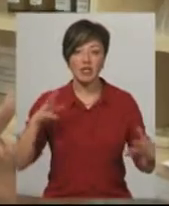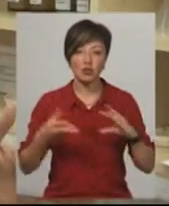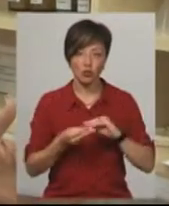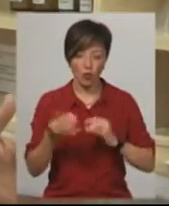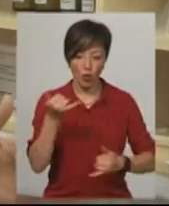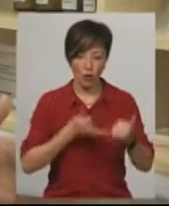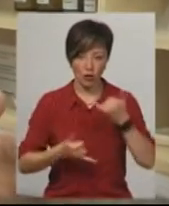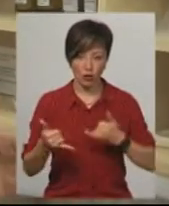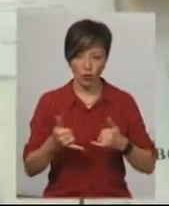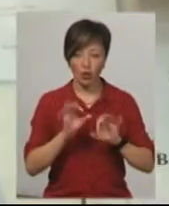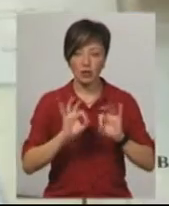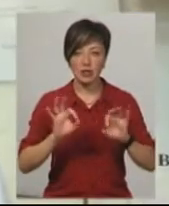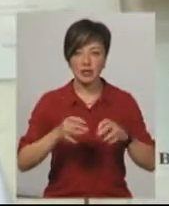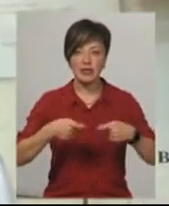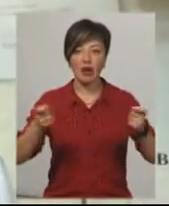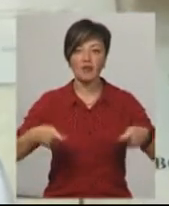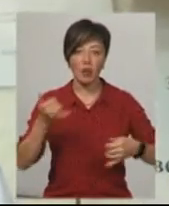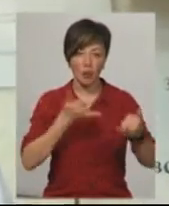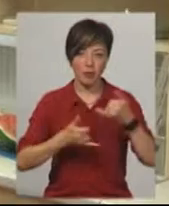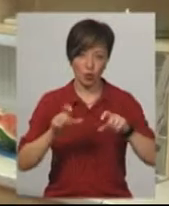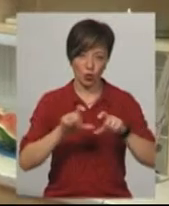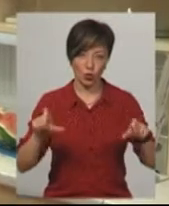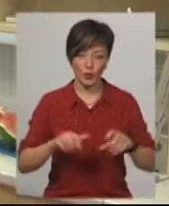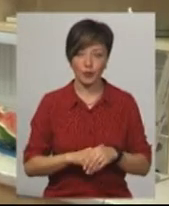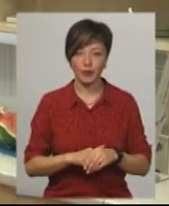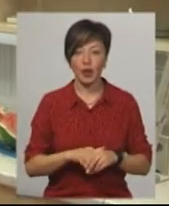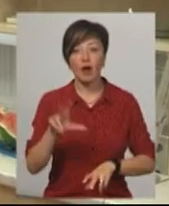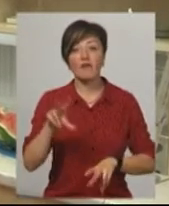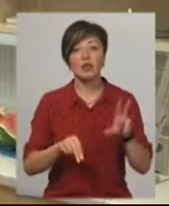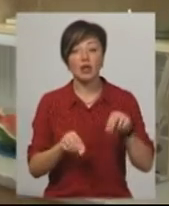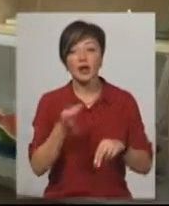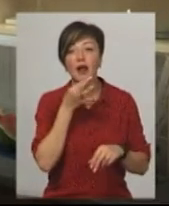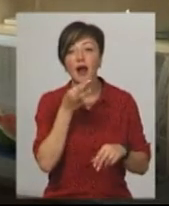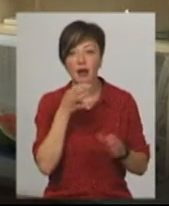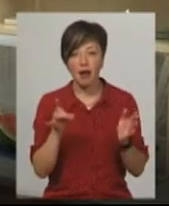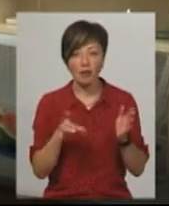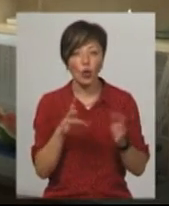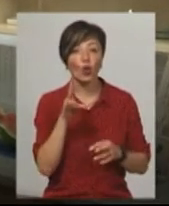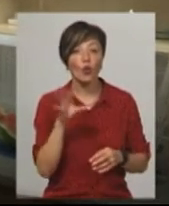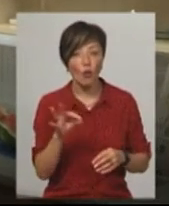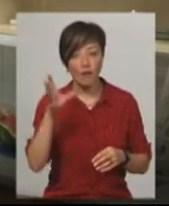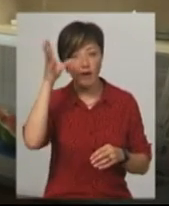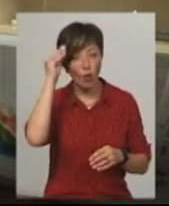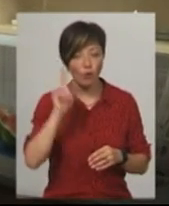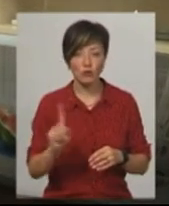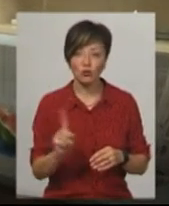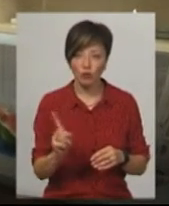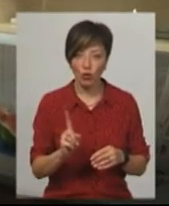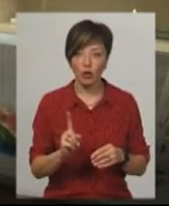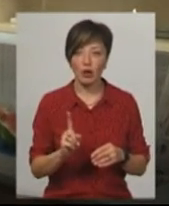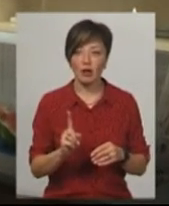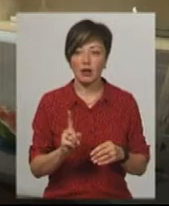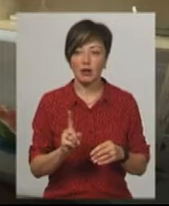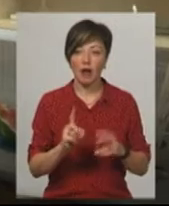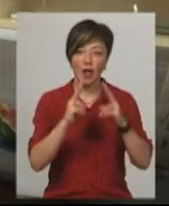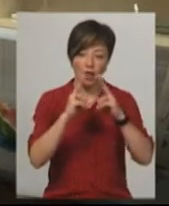висновку, запевняє завідуюча лабораторію Ніна Бачмага. Рахуються вони ранні кавуни, але враховуючи те, що і